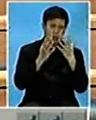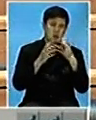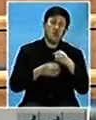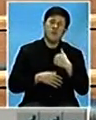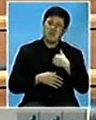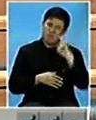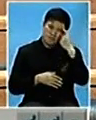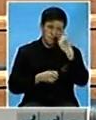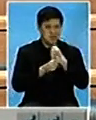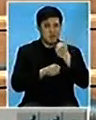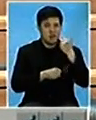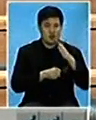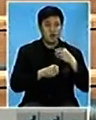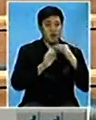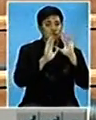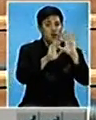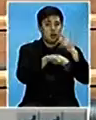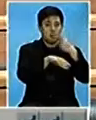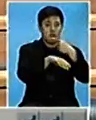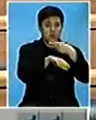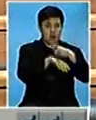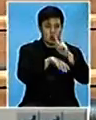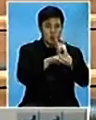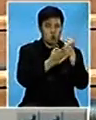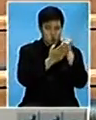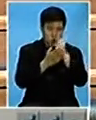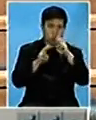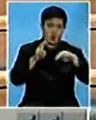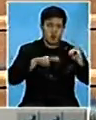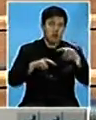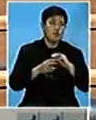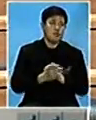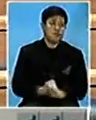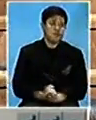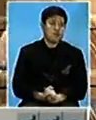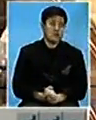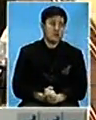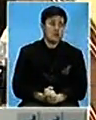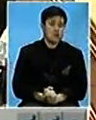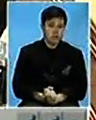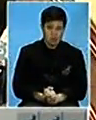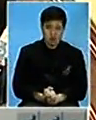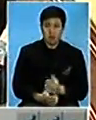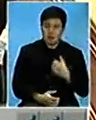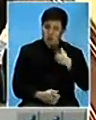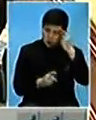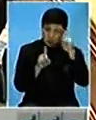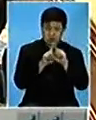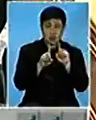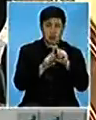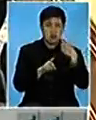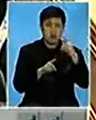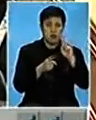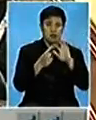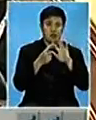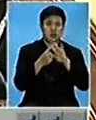ไปได้ถ้าอย่างนี้อยากให้ท่านประธานช่วยดูแลหน่อยครับ ผมก็เห็นด้วยกับท่านประเสริฐนะครับพยายามอยู่ในเนื้อห